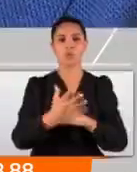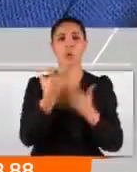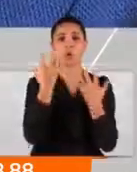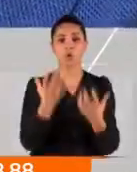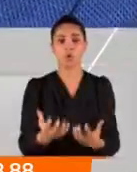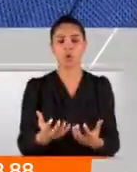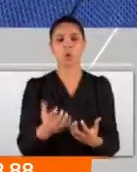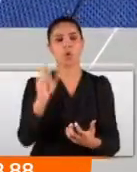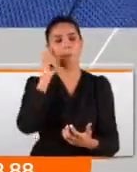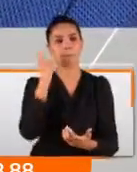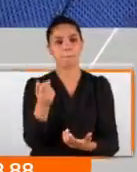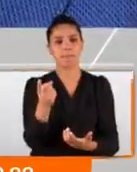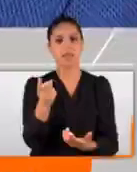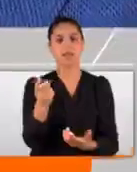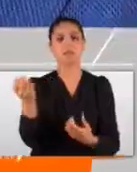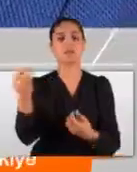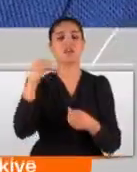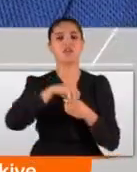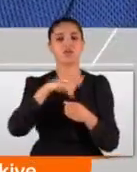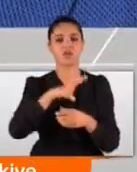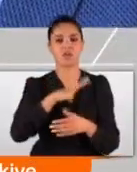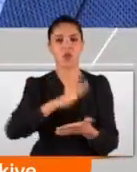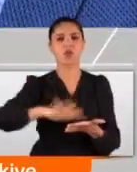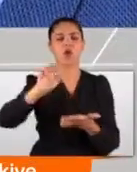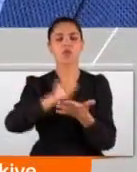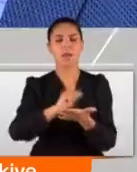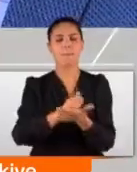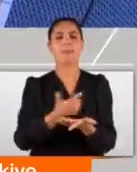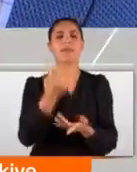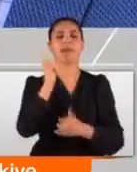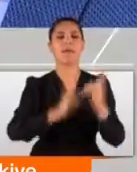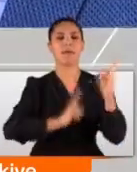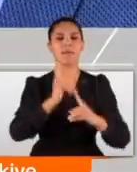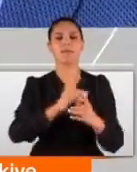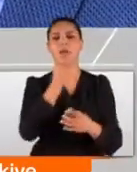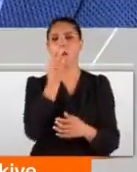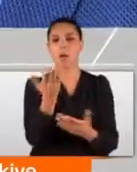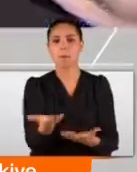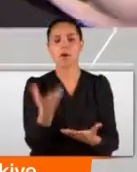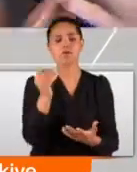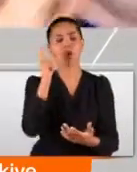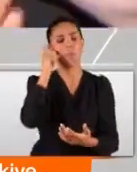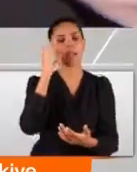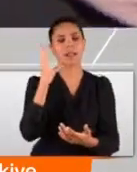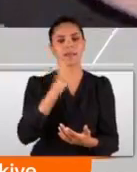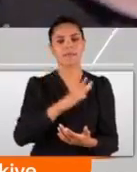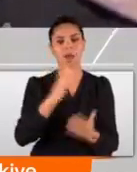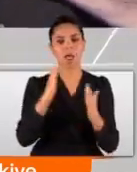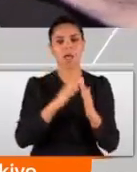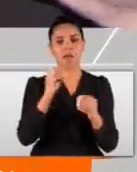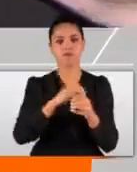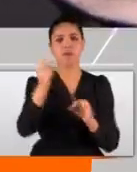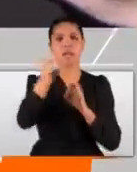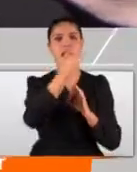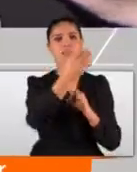bir şekilde bilgi bombardımanına maruz kalıyoruz. Sosyal medyadan, internet ortamından, haberlerden çoğu bilgi akıyor. Ve evde hiçbir şekilde bir